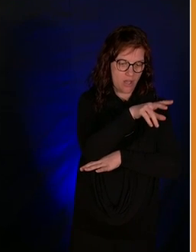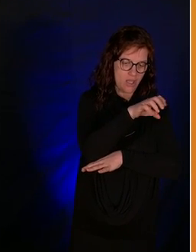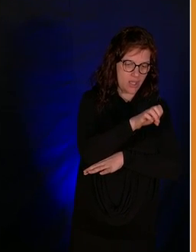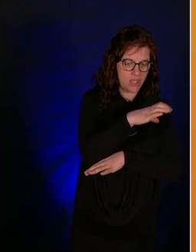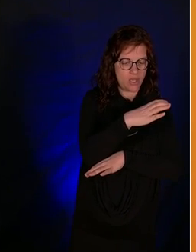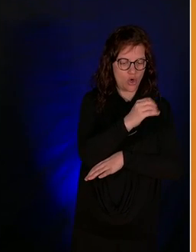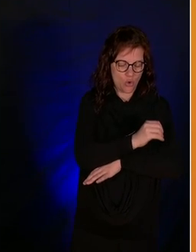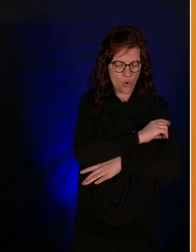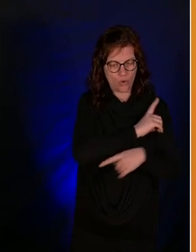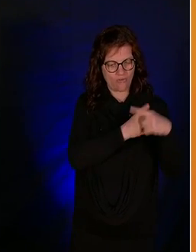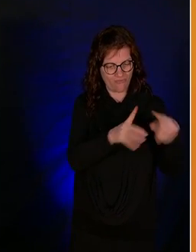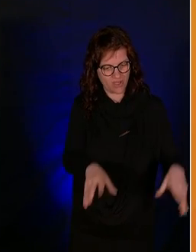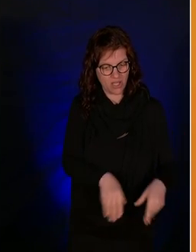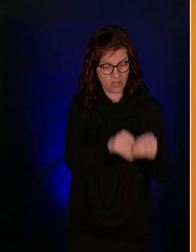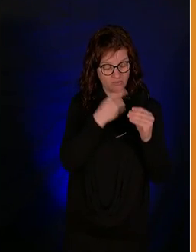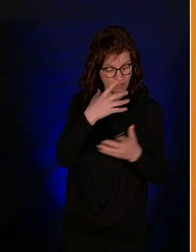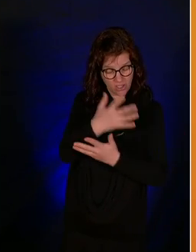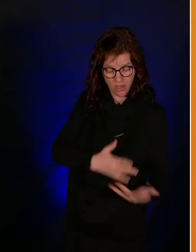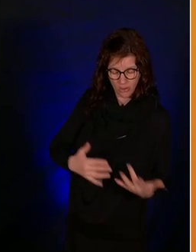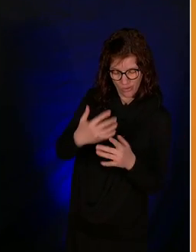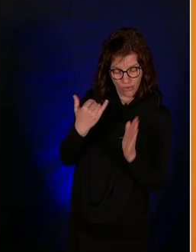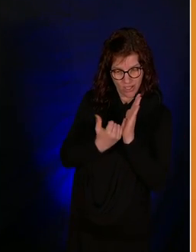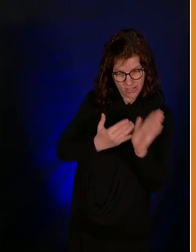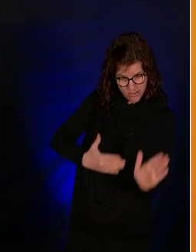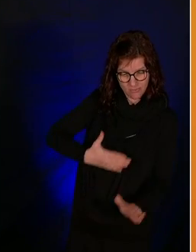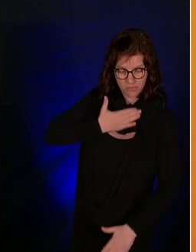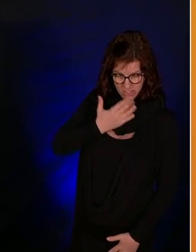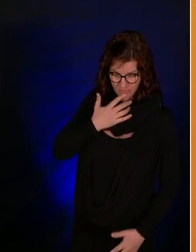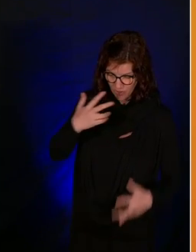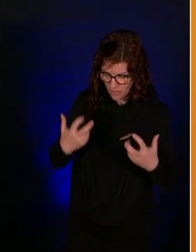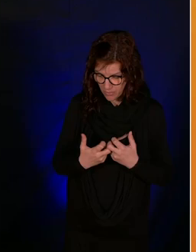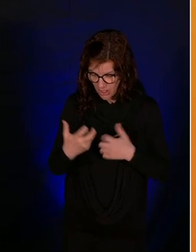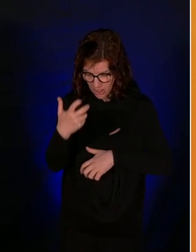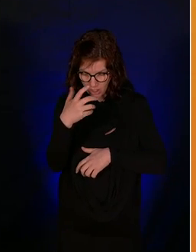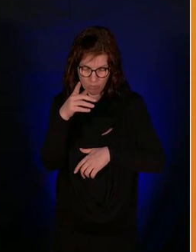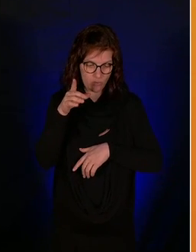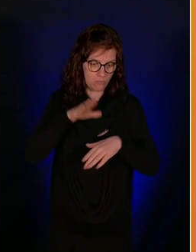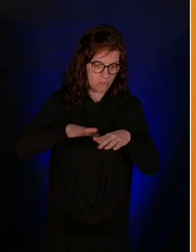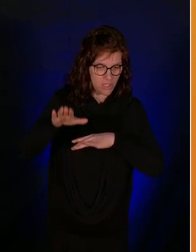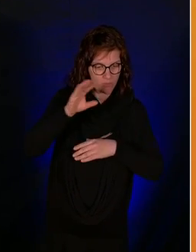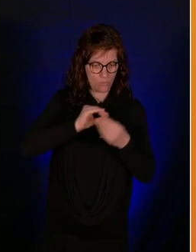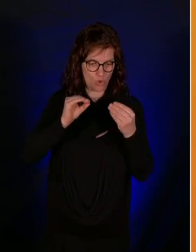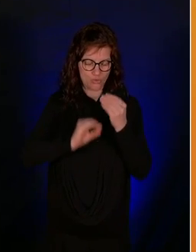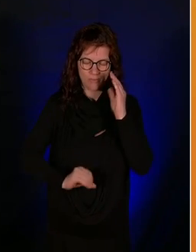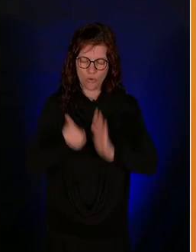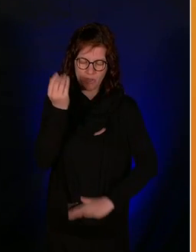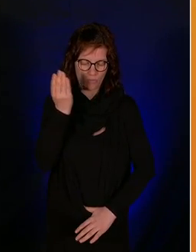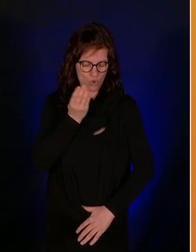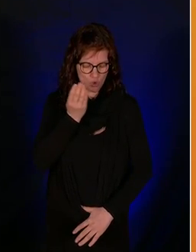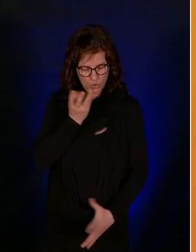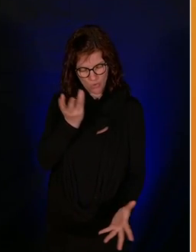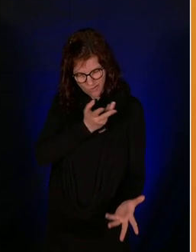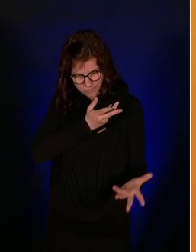notre propre indice avec l'augmentation des prix des produits de première nécessité et services